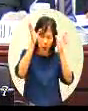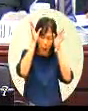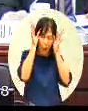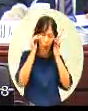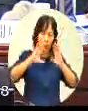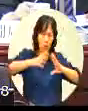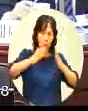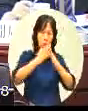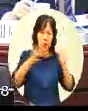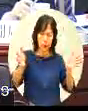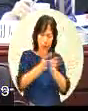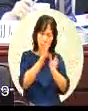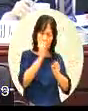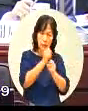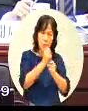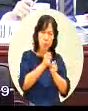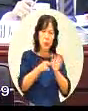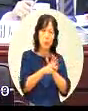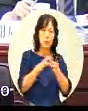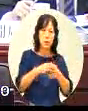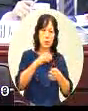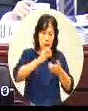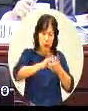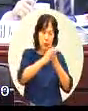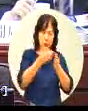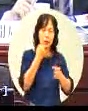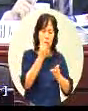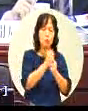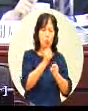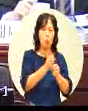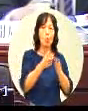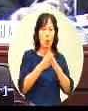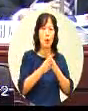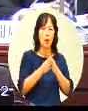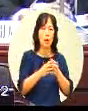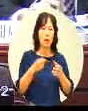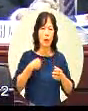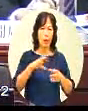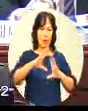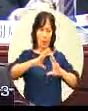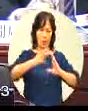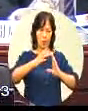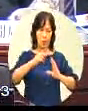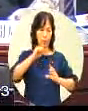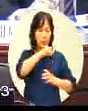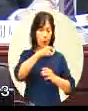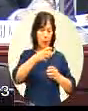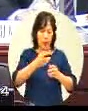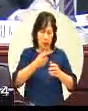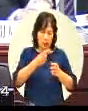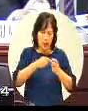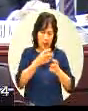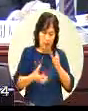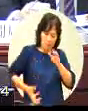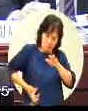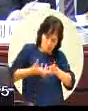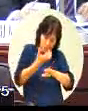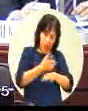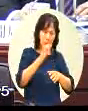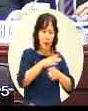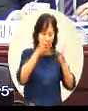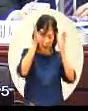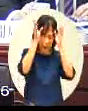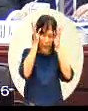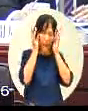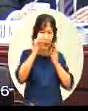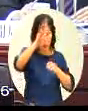作，我感觉这东西真的一定要做。我们的国家应该投入更多热带医学的